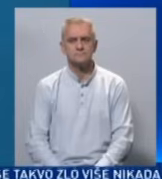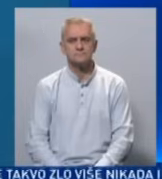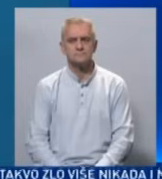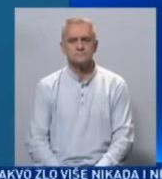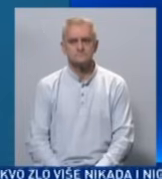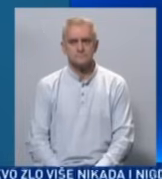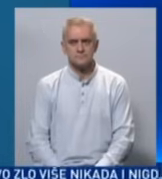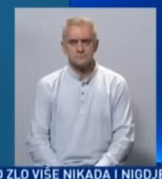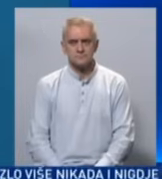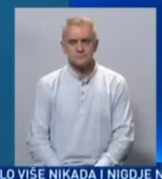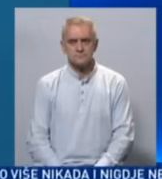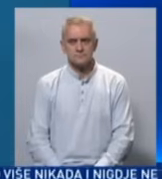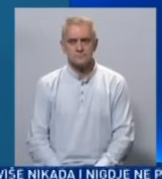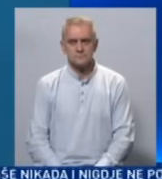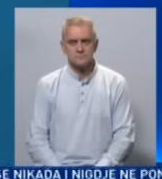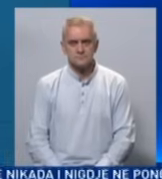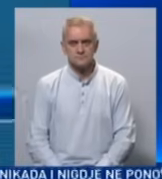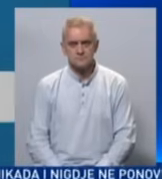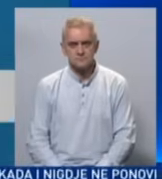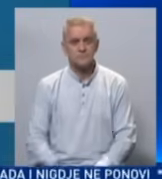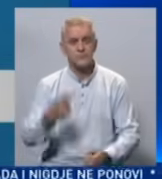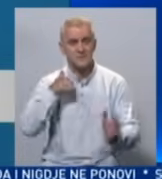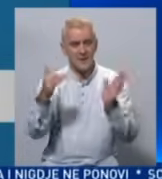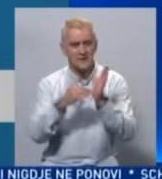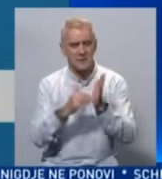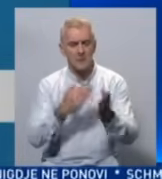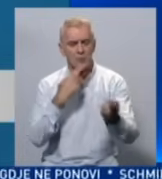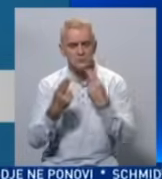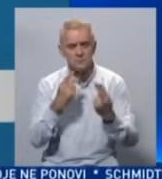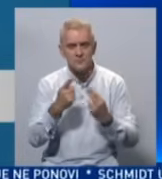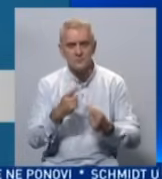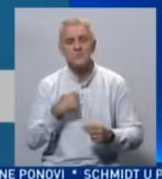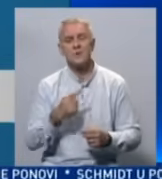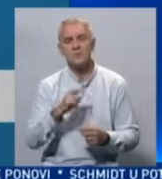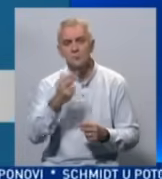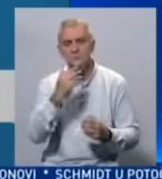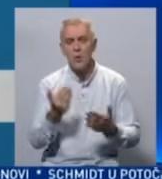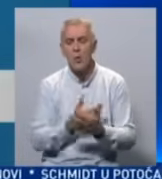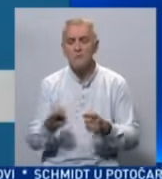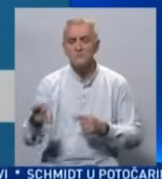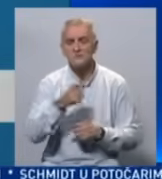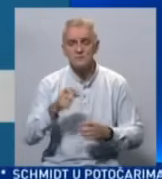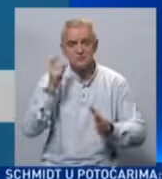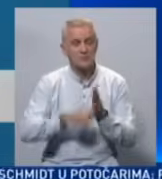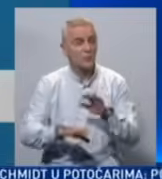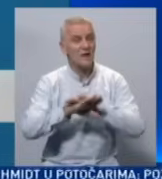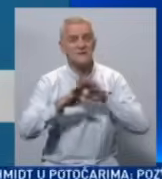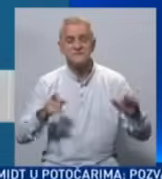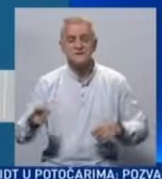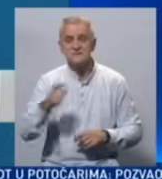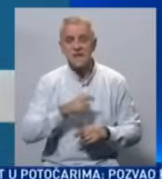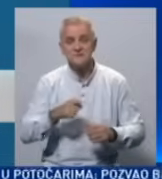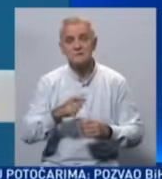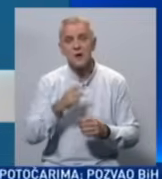To invite a new ally, we need consensus. Trebamo konsenzus da pozovemo novog saveznika u članstvo, a svi saveznici se slažu da će Ukrajina